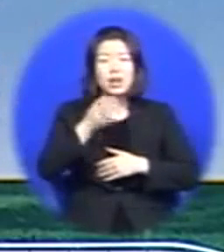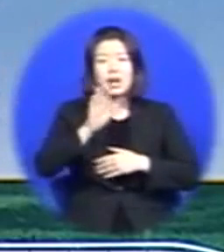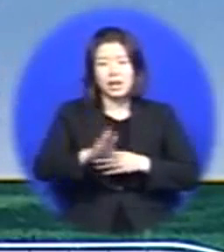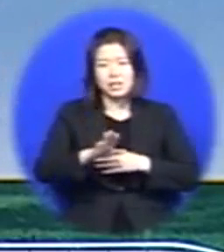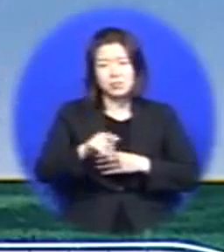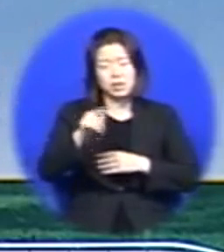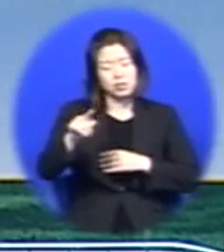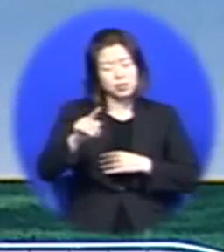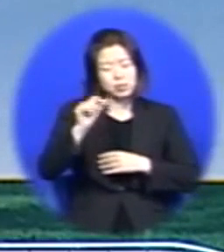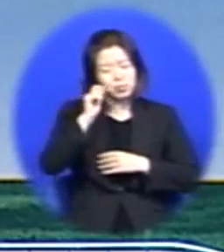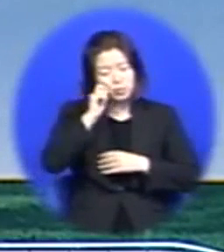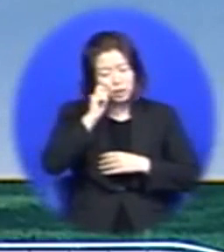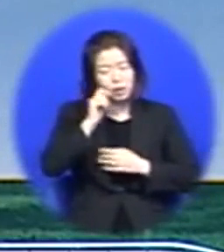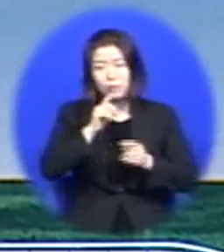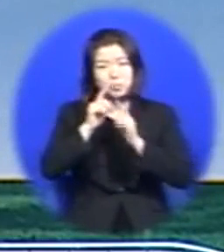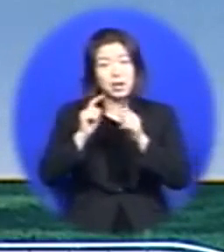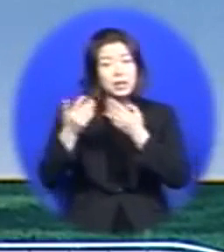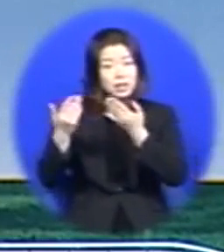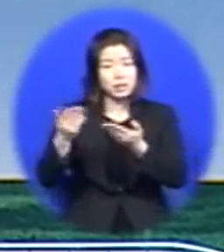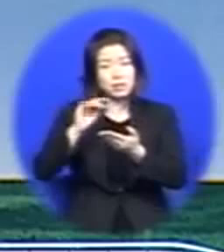그것도 못한다고 할 수는 없어서